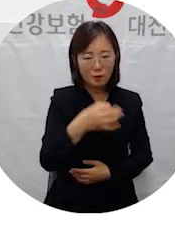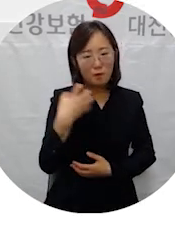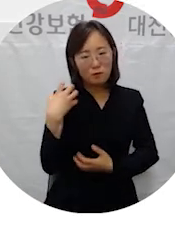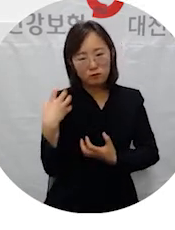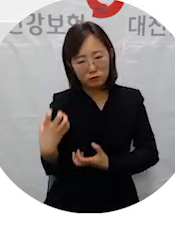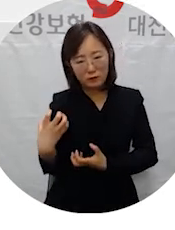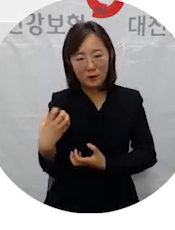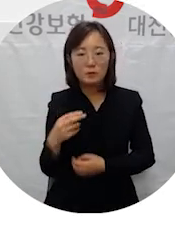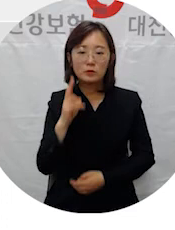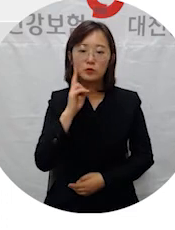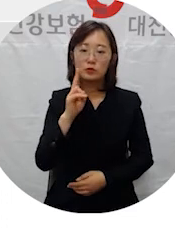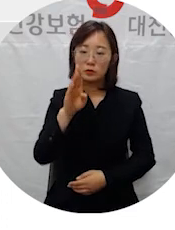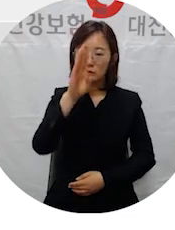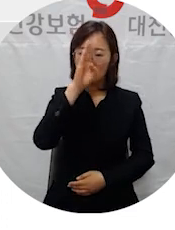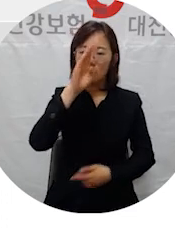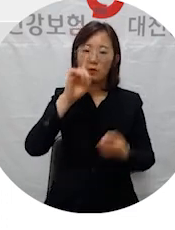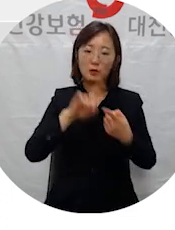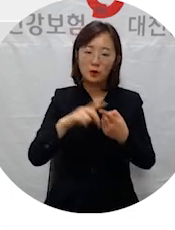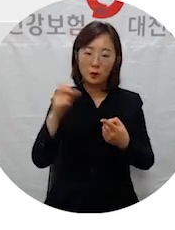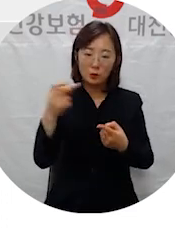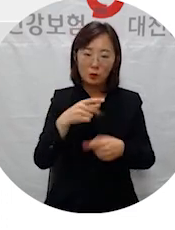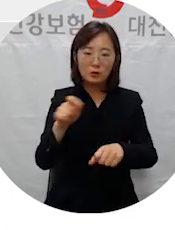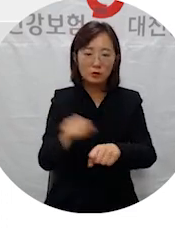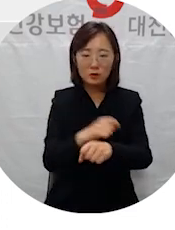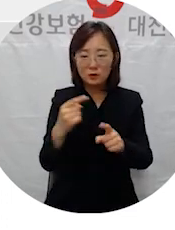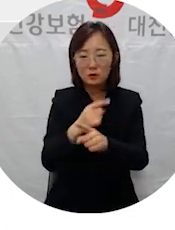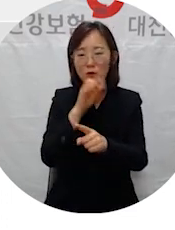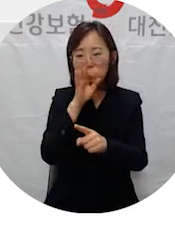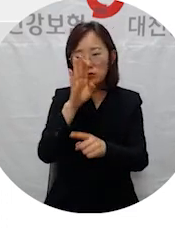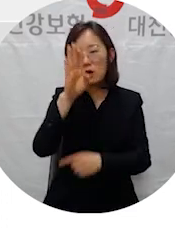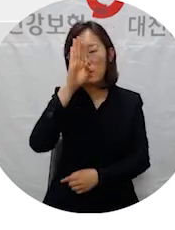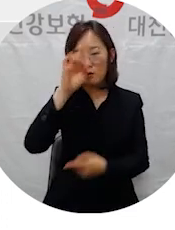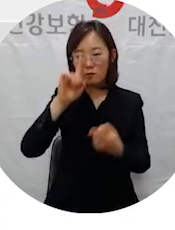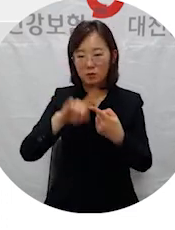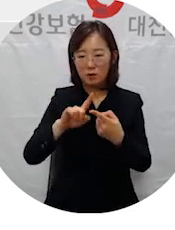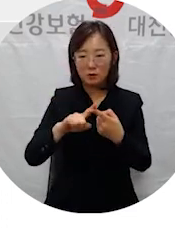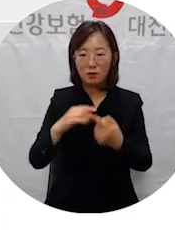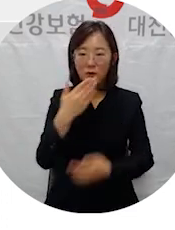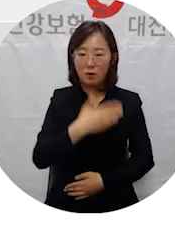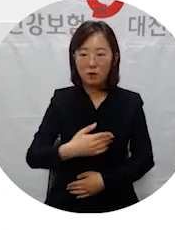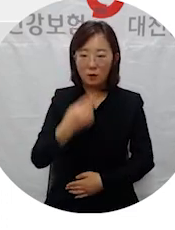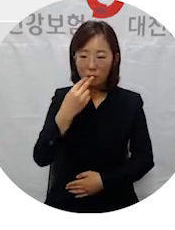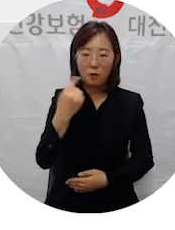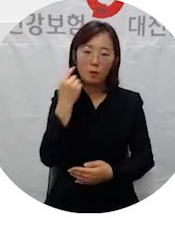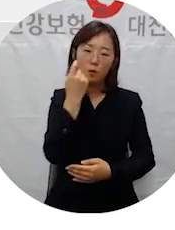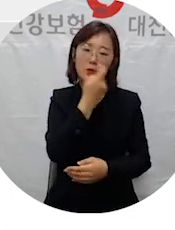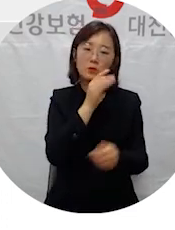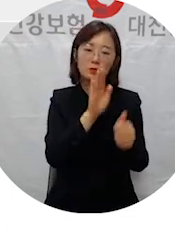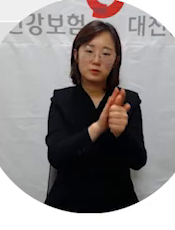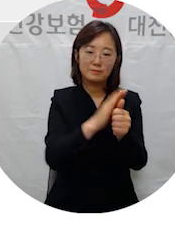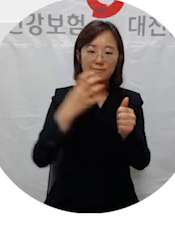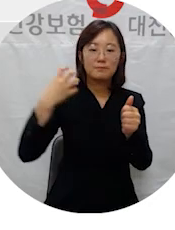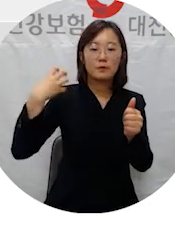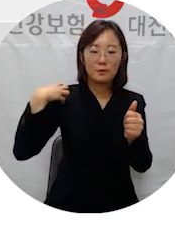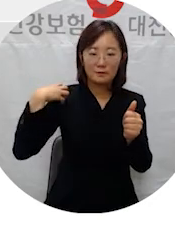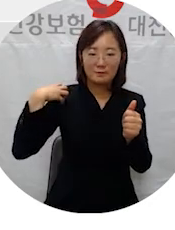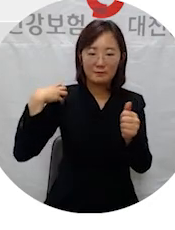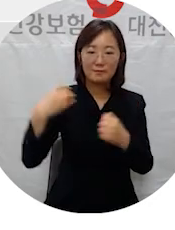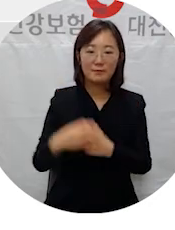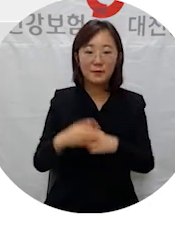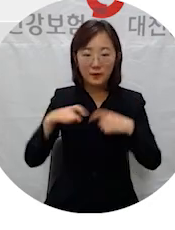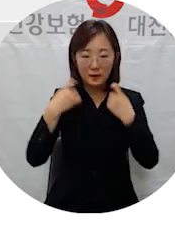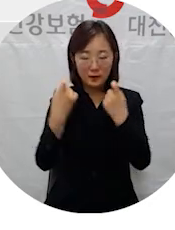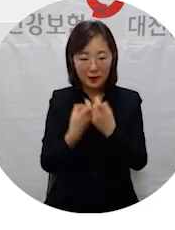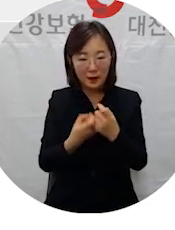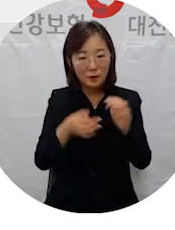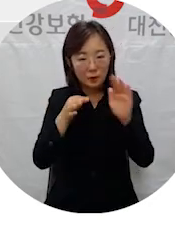먼저 진료비 본인 부담이 높은 중증 질환 및 희귀 중증 난치 질환에 대해 건강보험 보장성 강화로